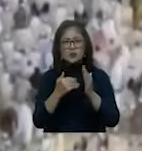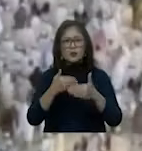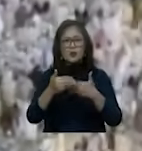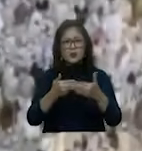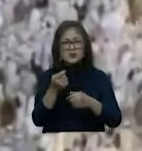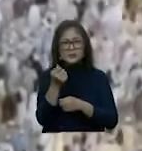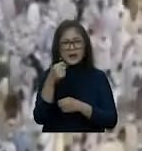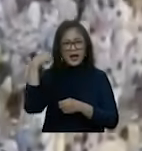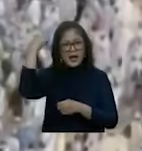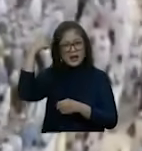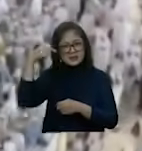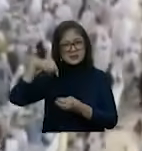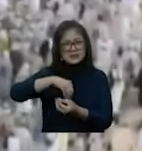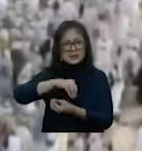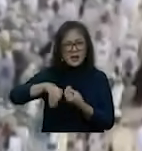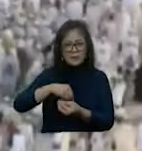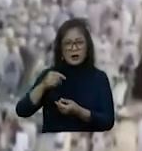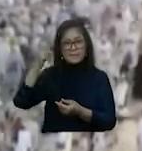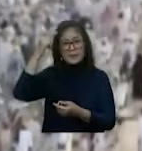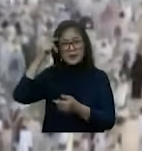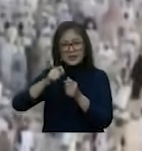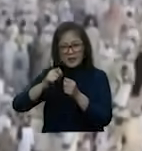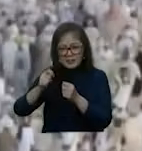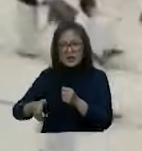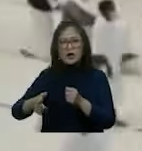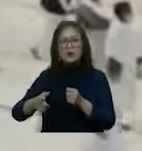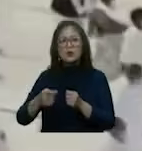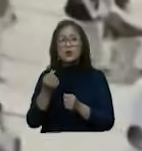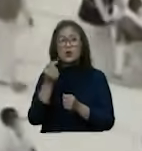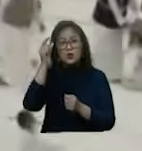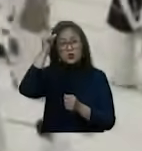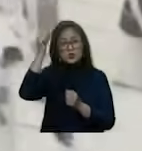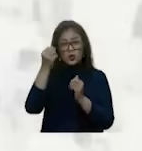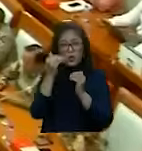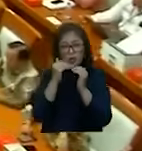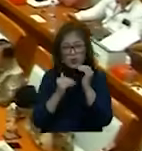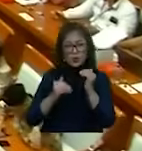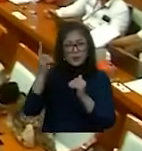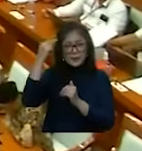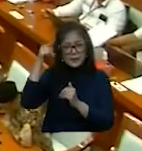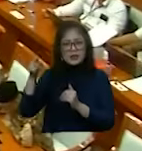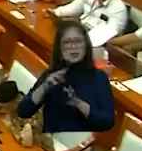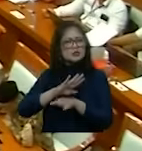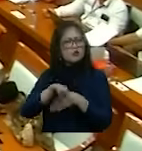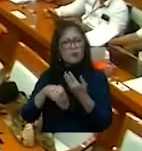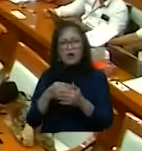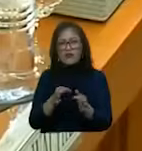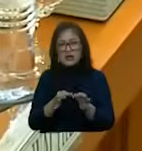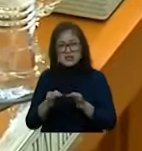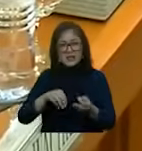jemaah dan berapa yang ditanggung pemerintah meski turun dari Usulan pemerintah seluruh fasilitas terhadap jemaah tidak